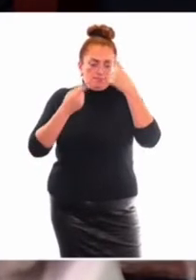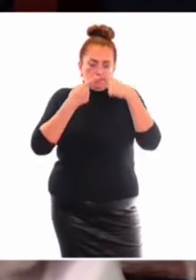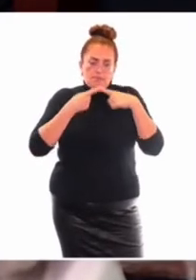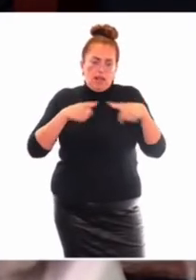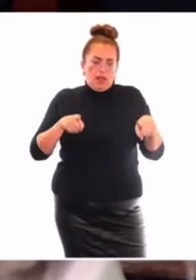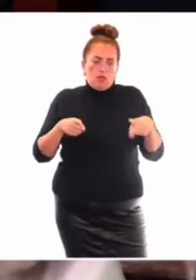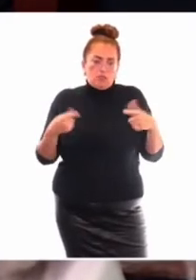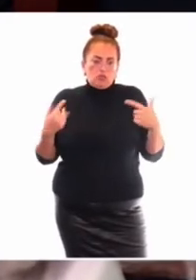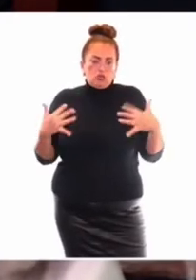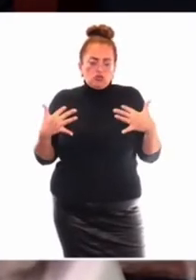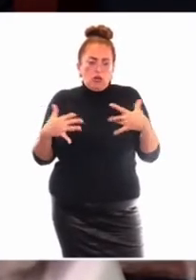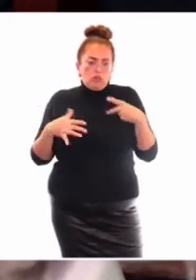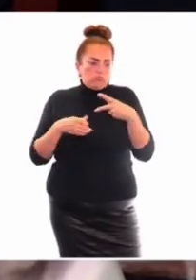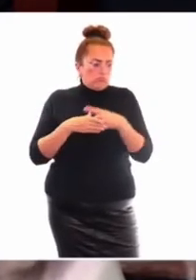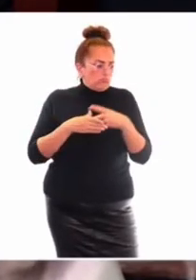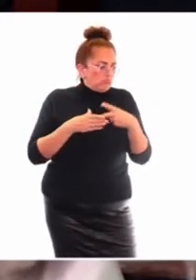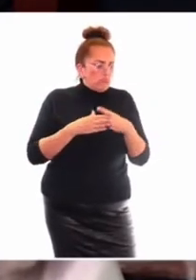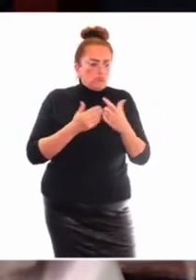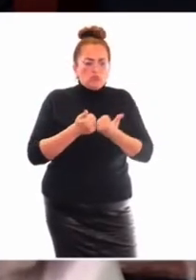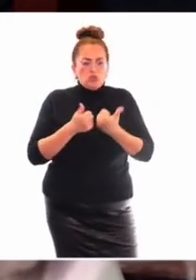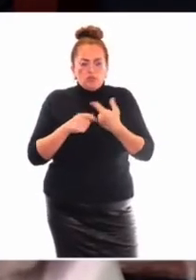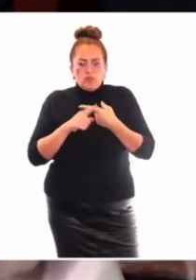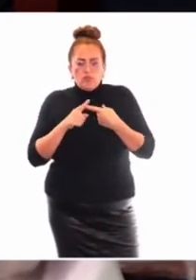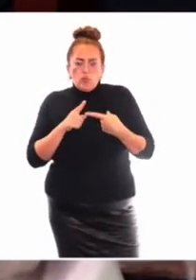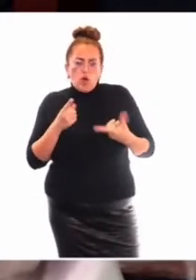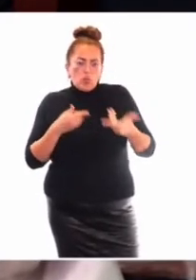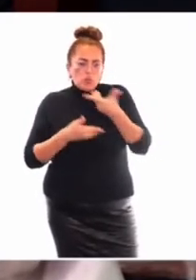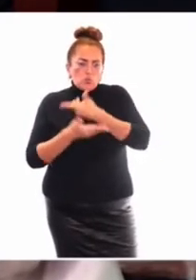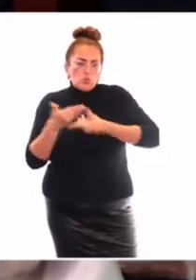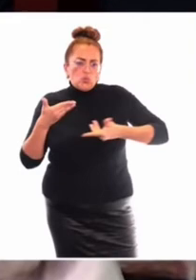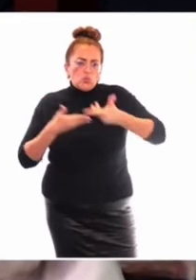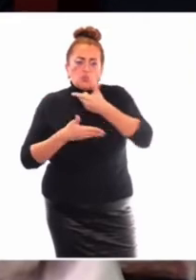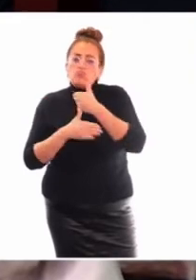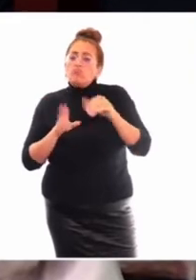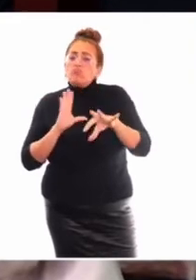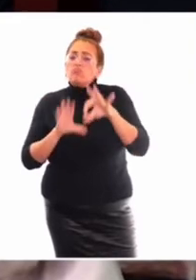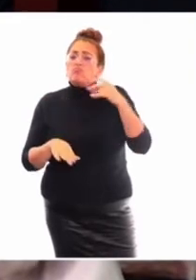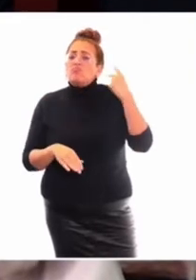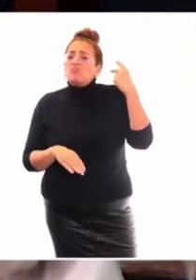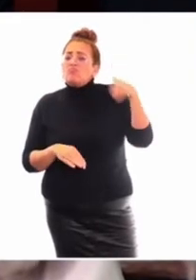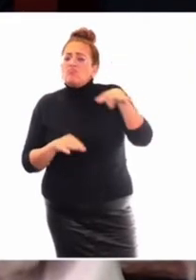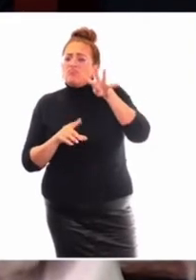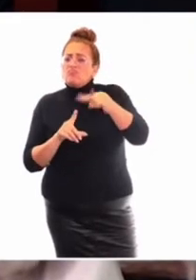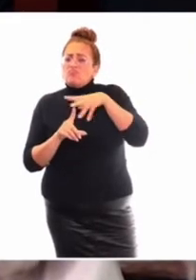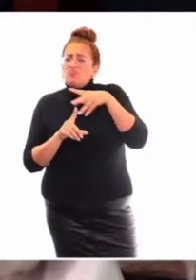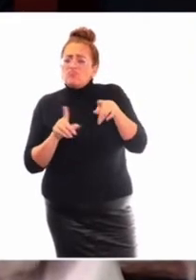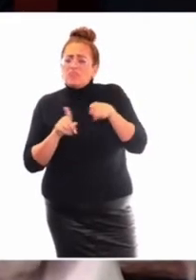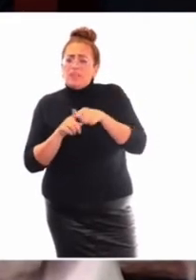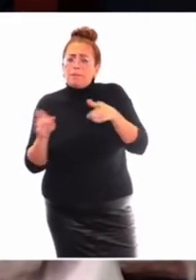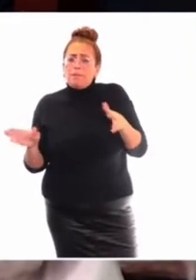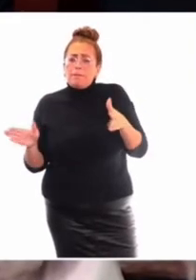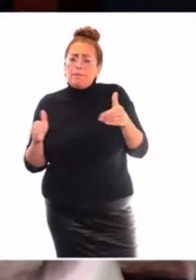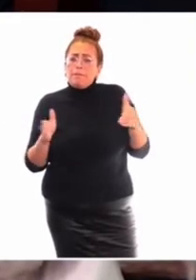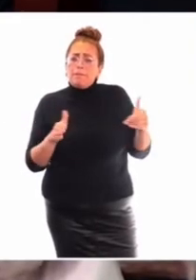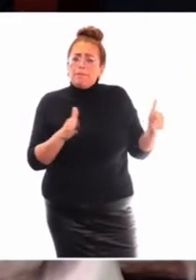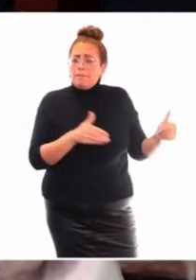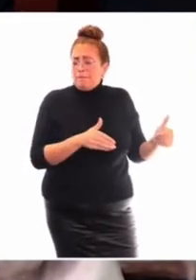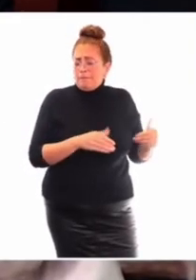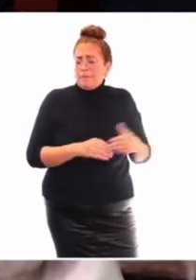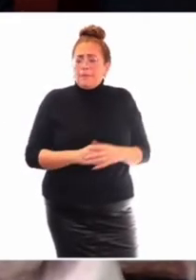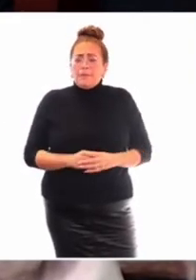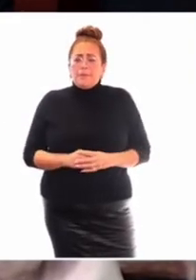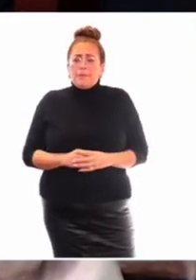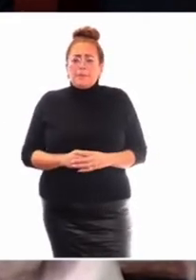l'avons exprimé à de multiples reprises, concernant les choix que vous avez faits de grilles, de catégories, et surtout